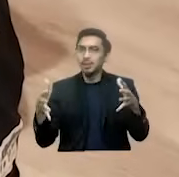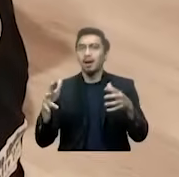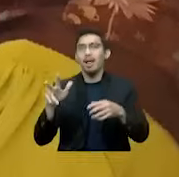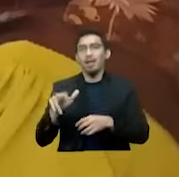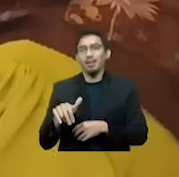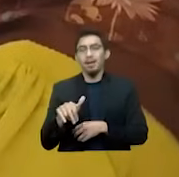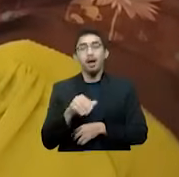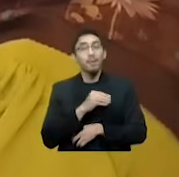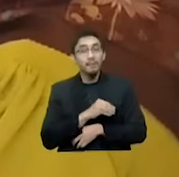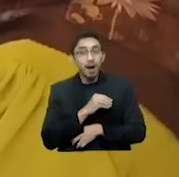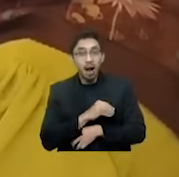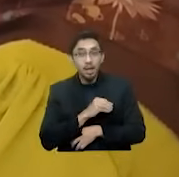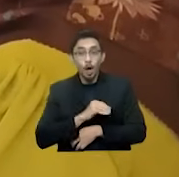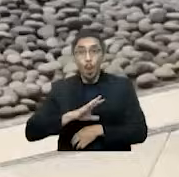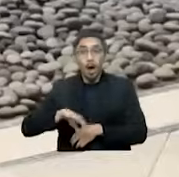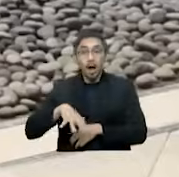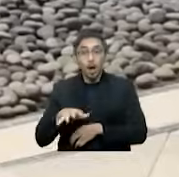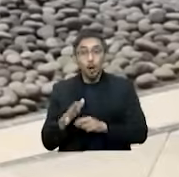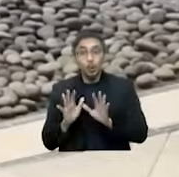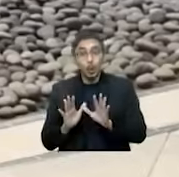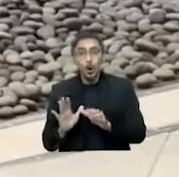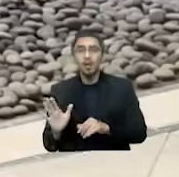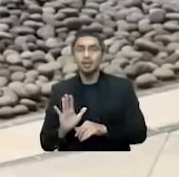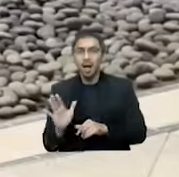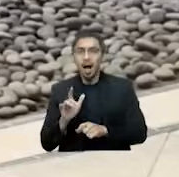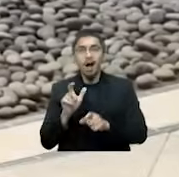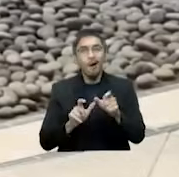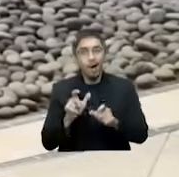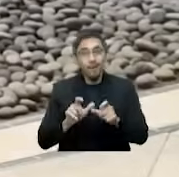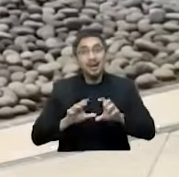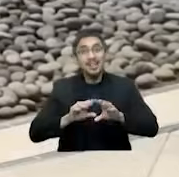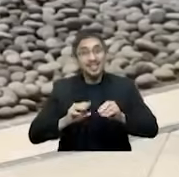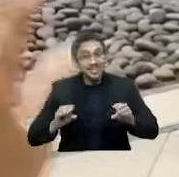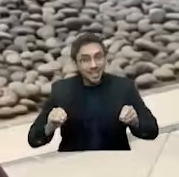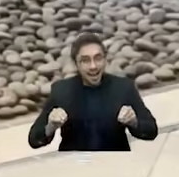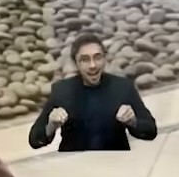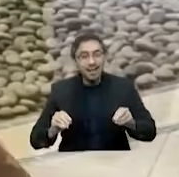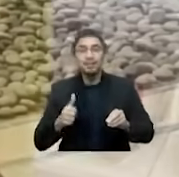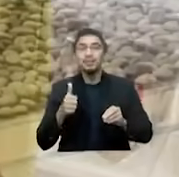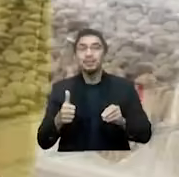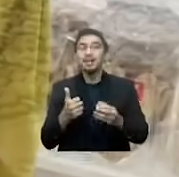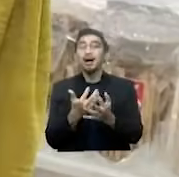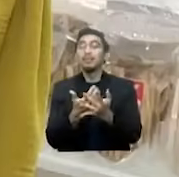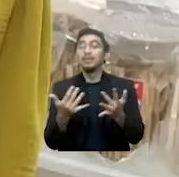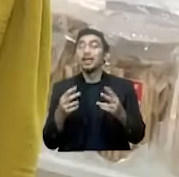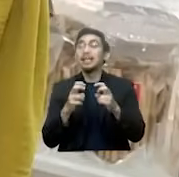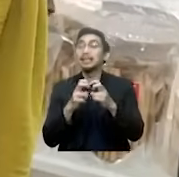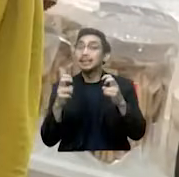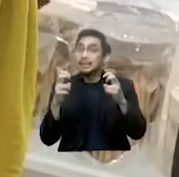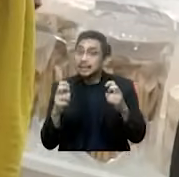buat keluarga, pegawai, teman-teman yang ada di Kabupaten Kediri, tapi bisa meluas lagi.